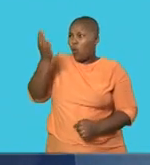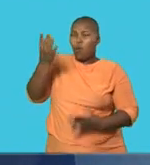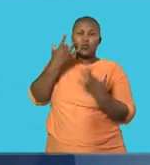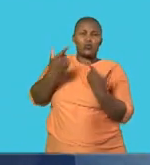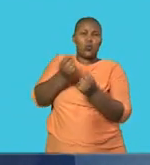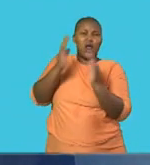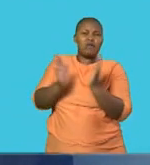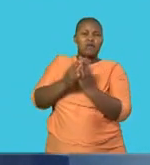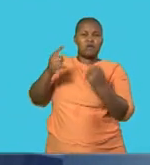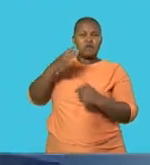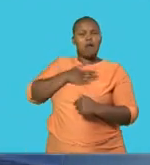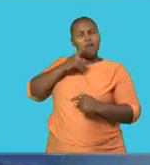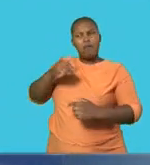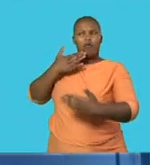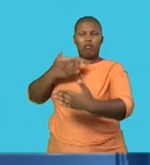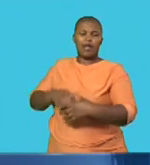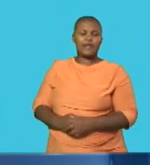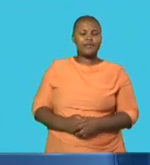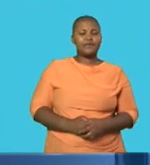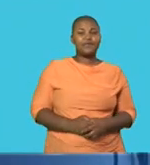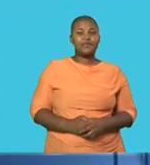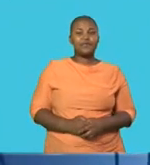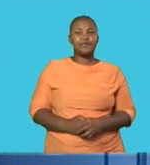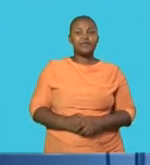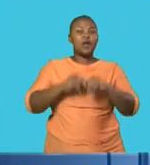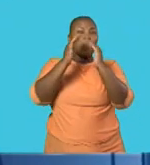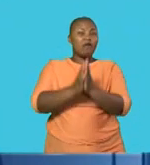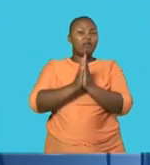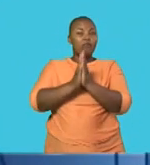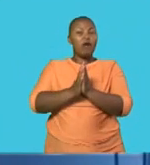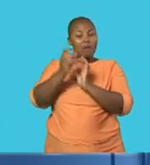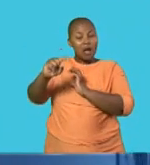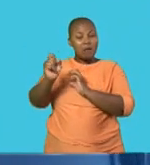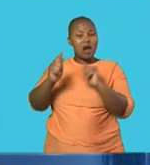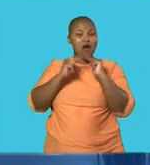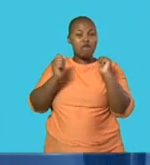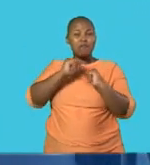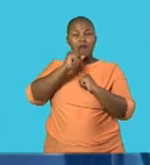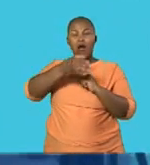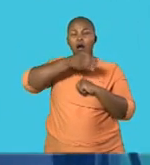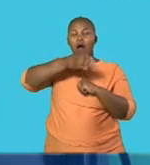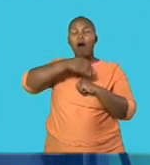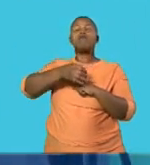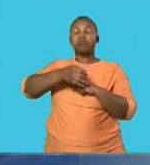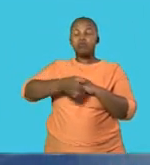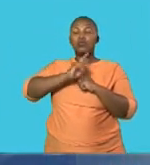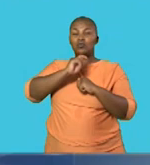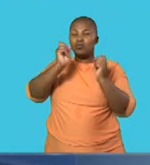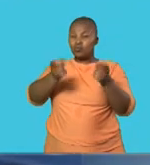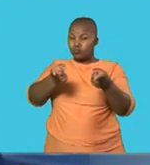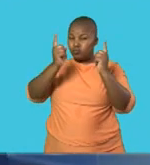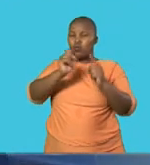Abafundisi kanye nabaculi bebeyingxenye lomkhuleko bagxeke kakhulu amanzi amponjwana ngoba nomthelelo omkhulu kwezingozi zomgwaqo